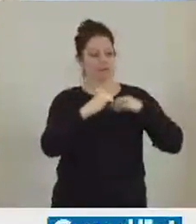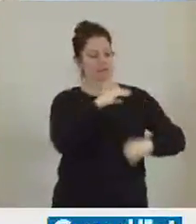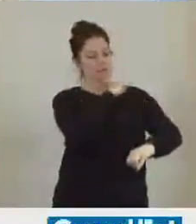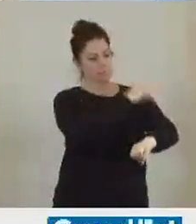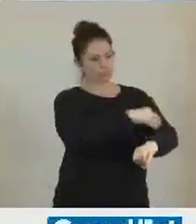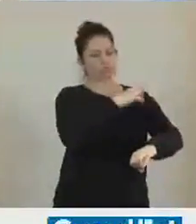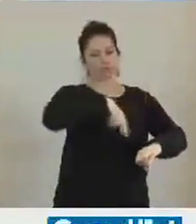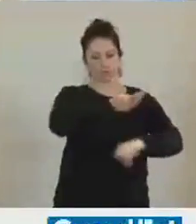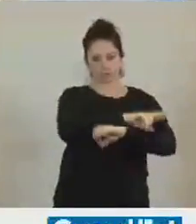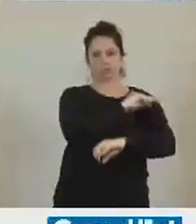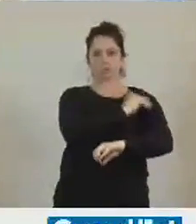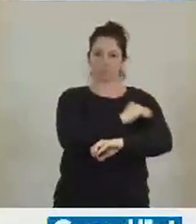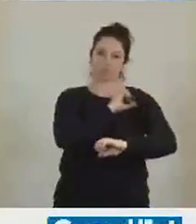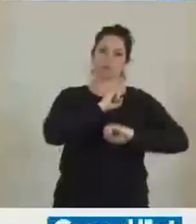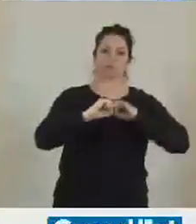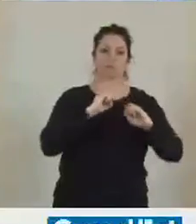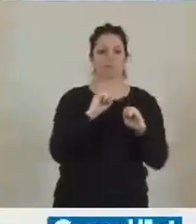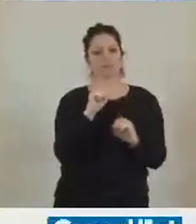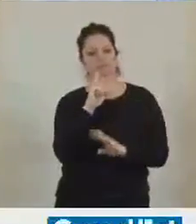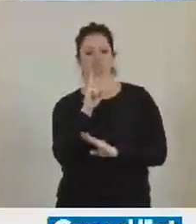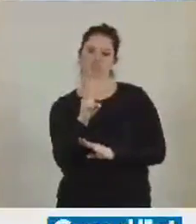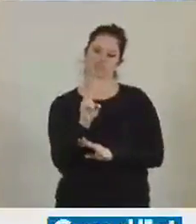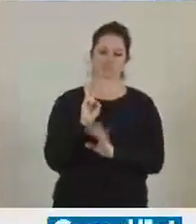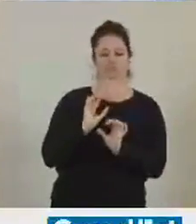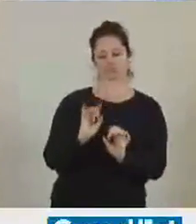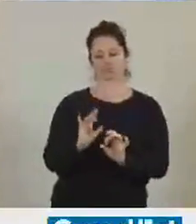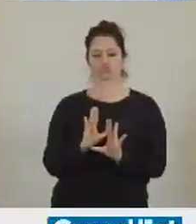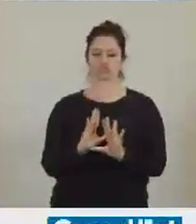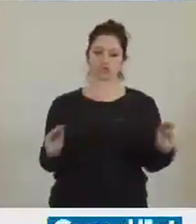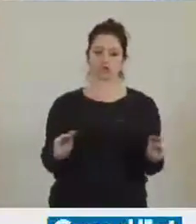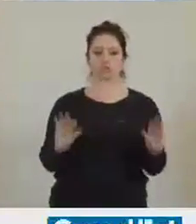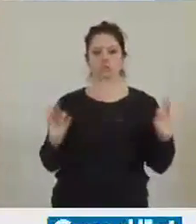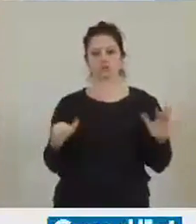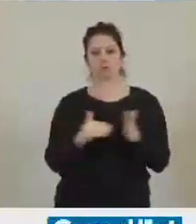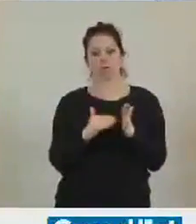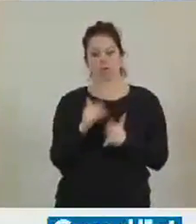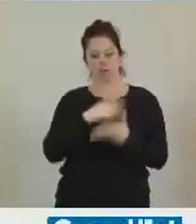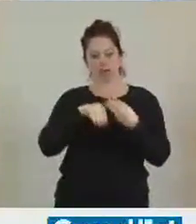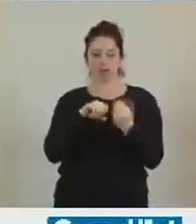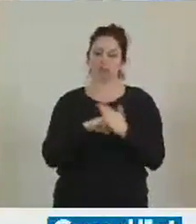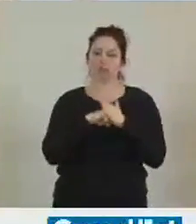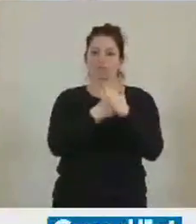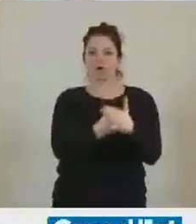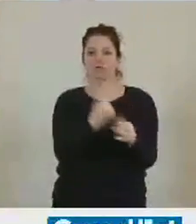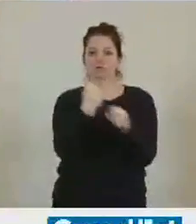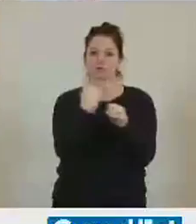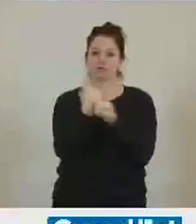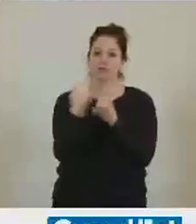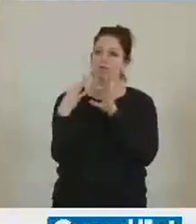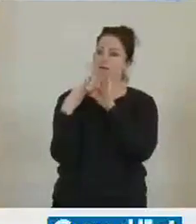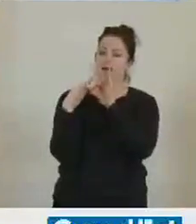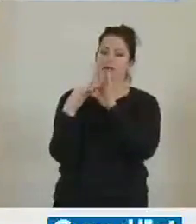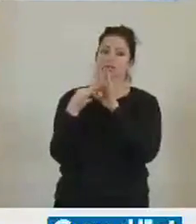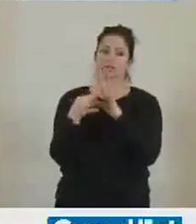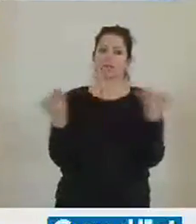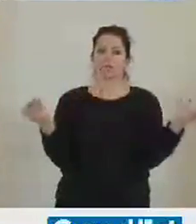ministère soient aussi franches et sereines. Elles sont encore renforcées par le travail en commun et en concertation dans